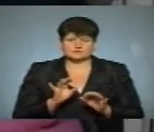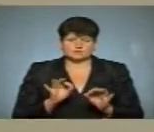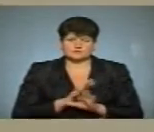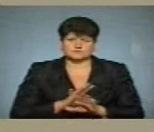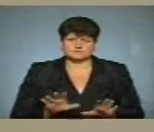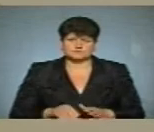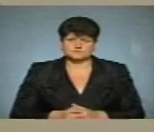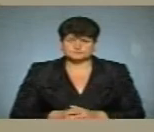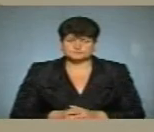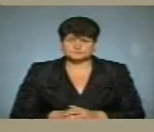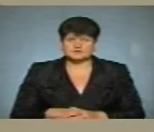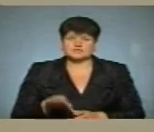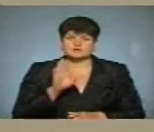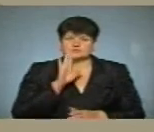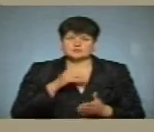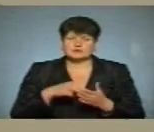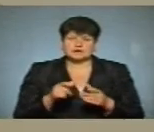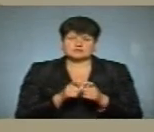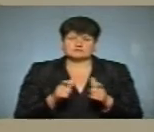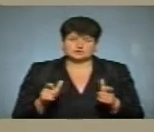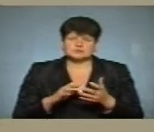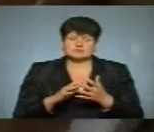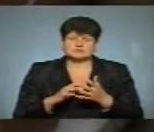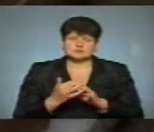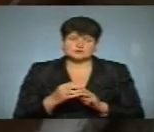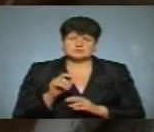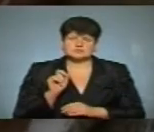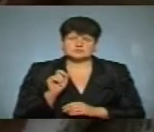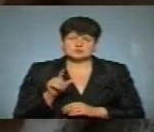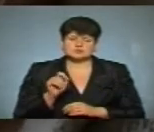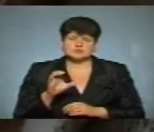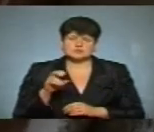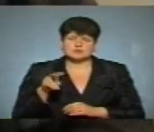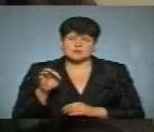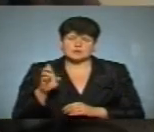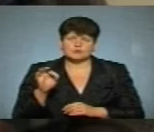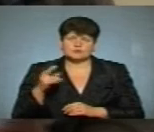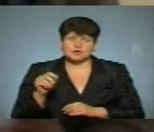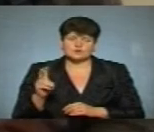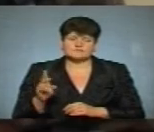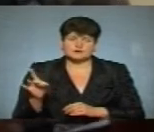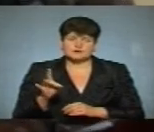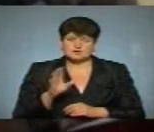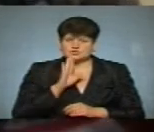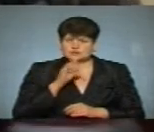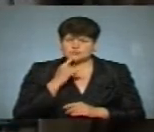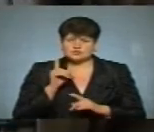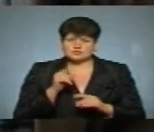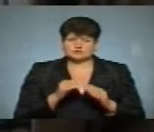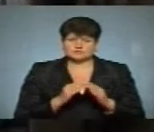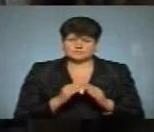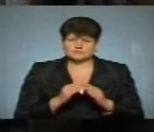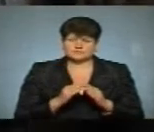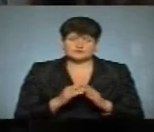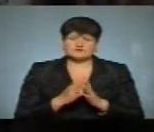нікого. Пасажирка Люба купує квиток до села Золота Слобода Козівського району. Жінка розповіла, що їде додому. Вже